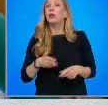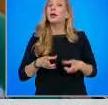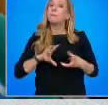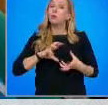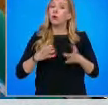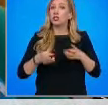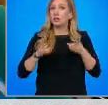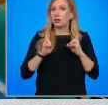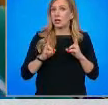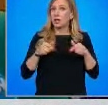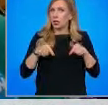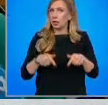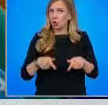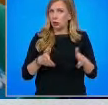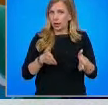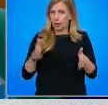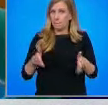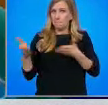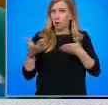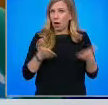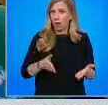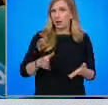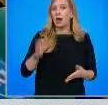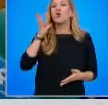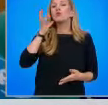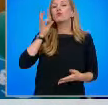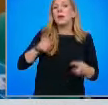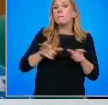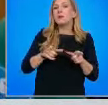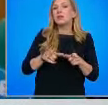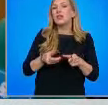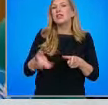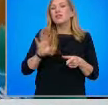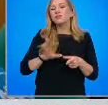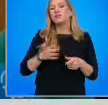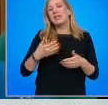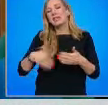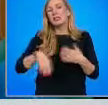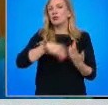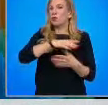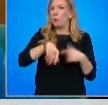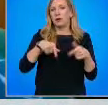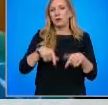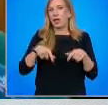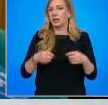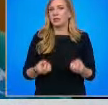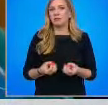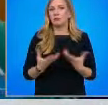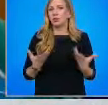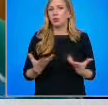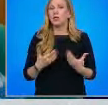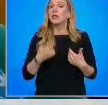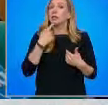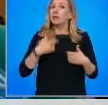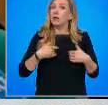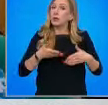етап поканата на госпожа Митрофанова би политизирала излишно цялата ситуация. Затова